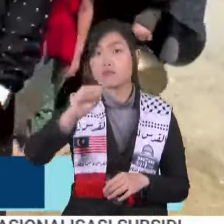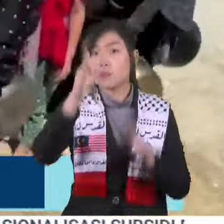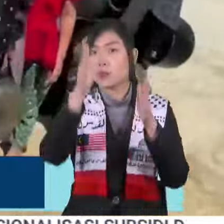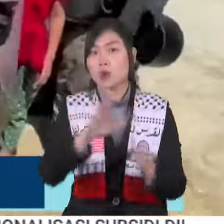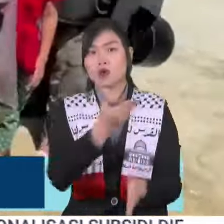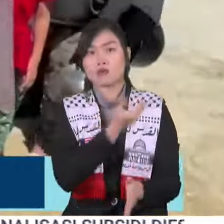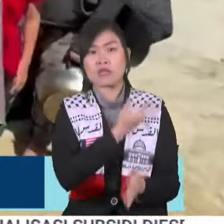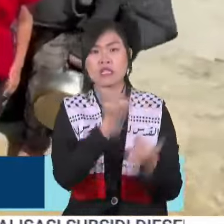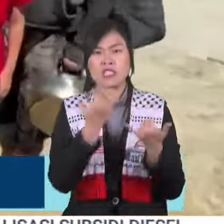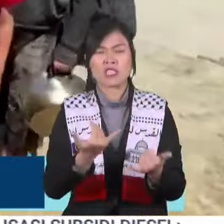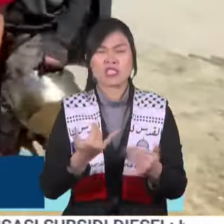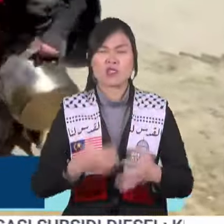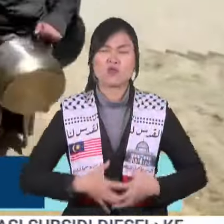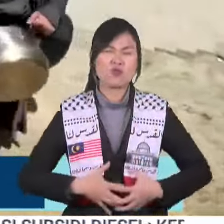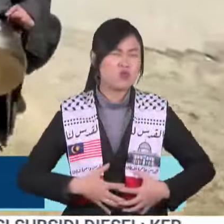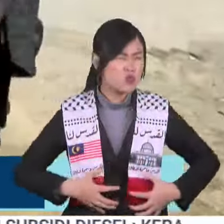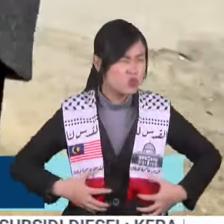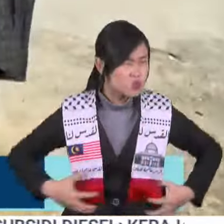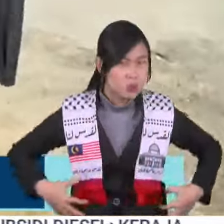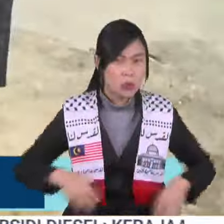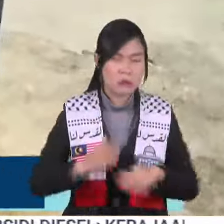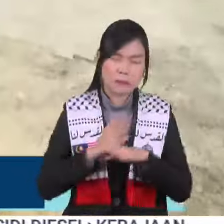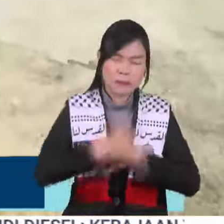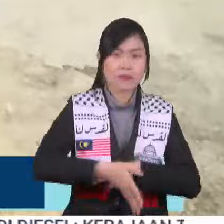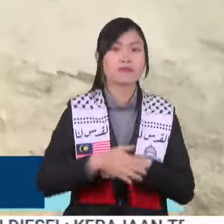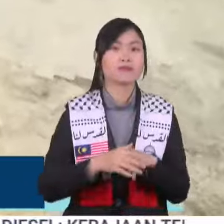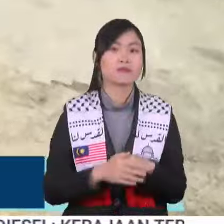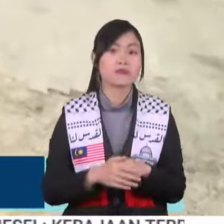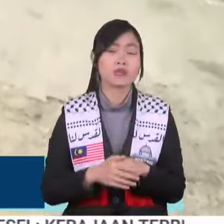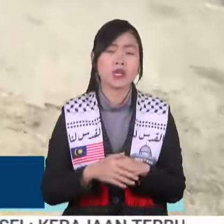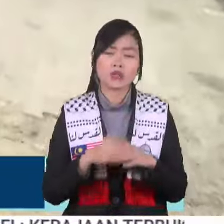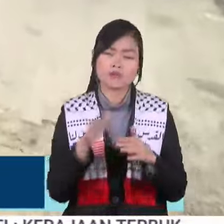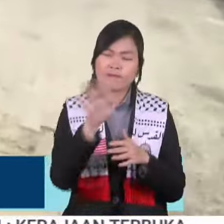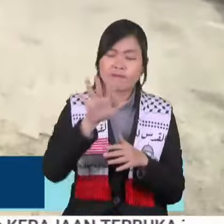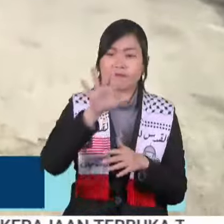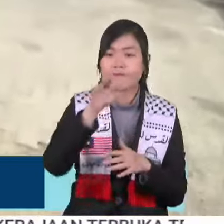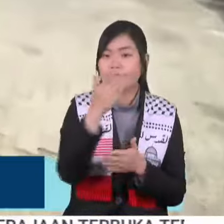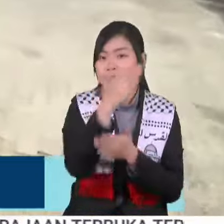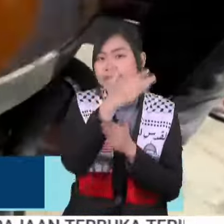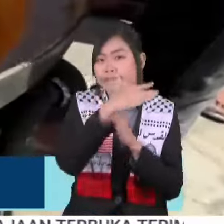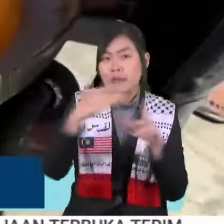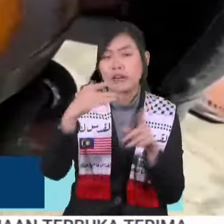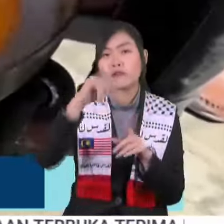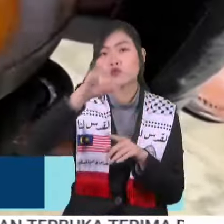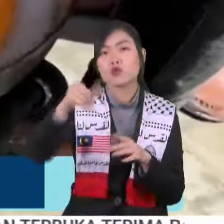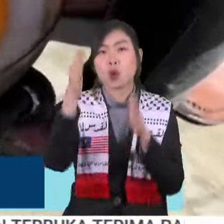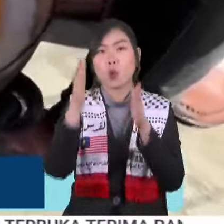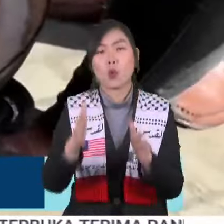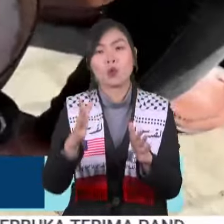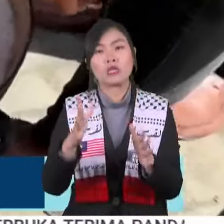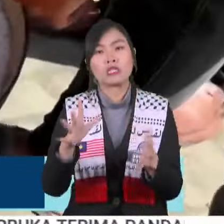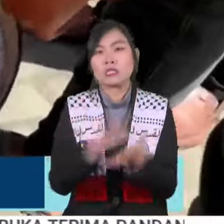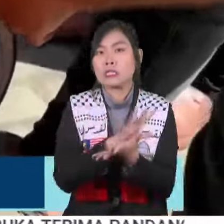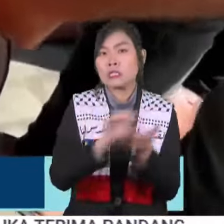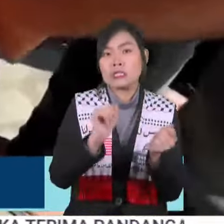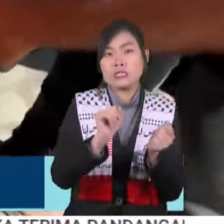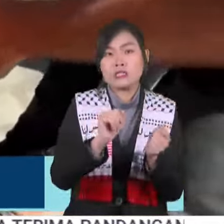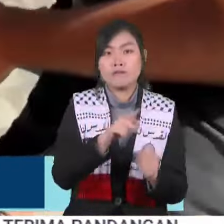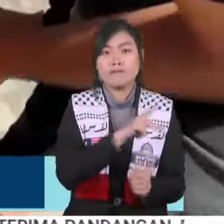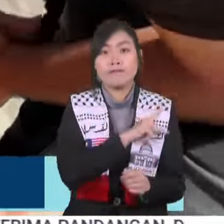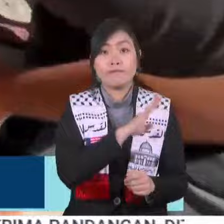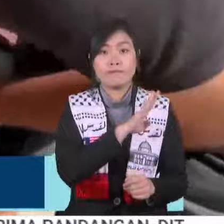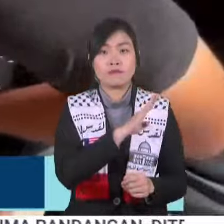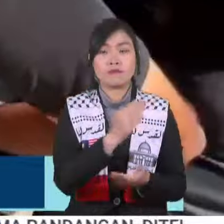96% penduduk Gaza kini berdepan tahap kelaparan yang sangat melampau, manakala hampir setengah juta orang berada dalam keadaan bencana. Ketua